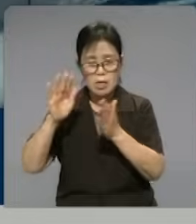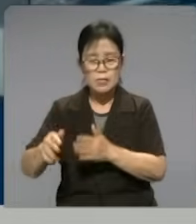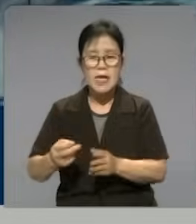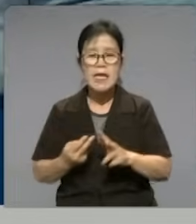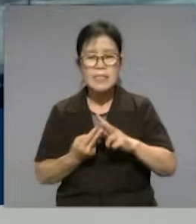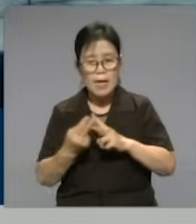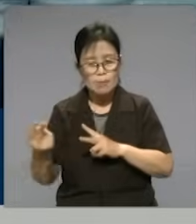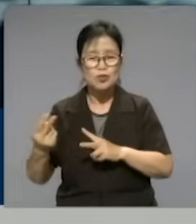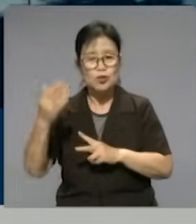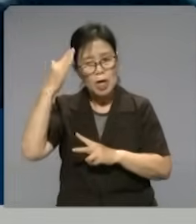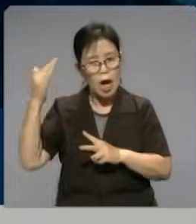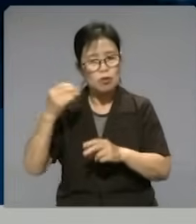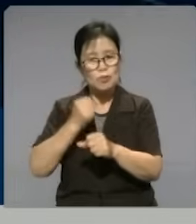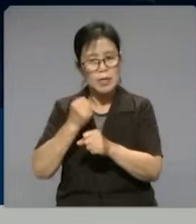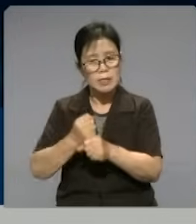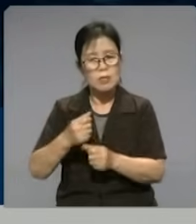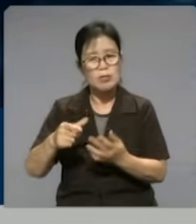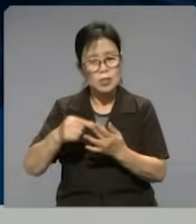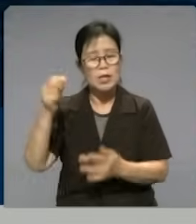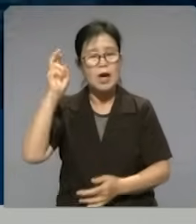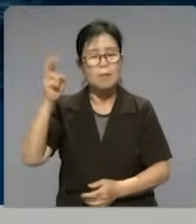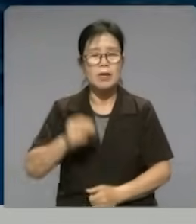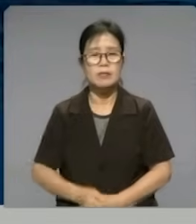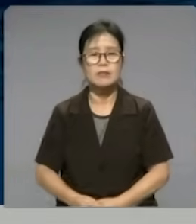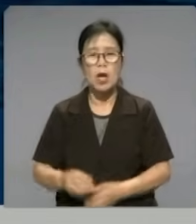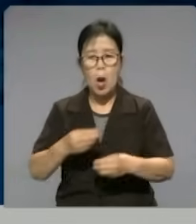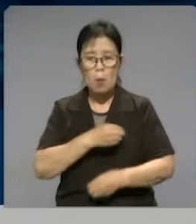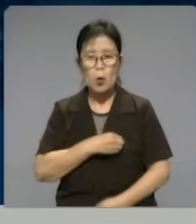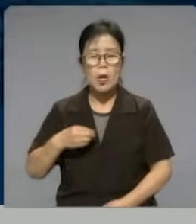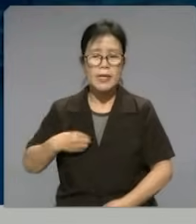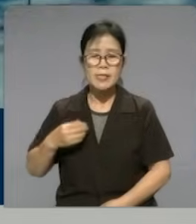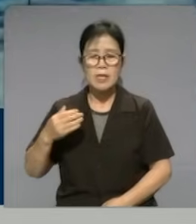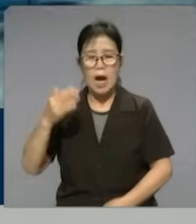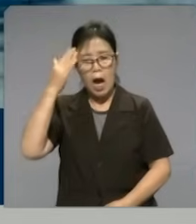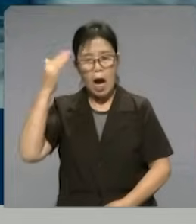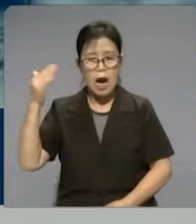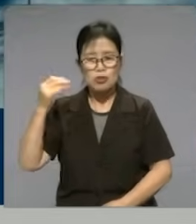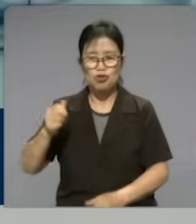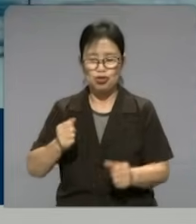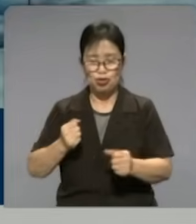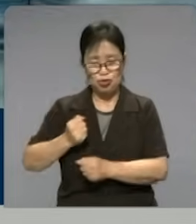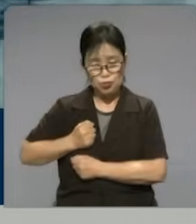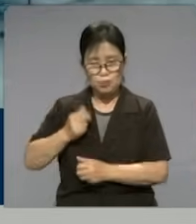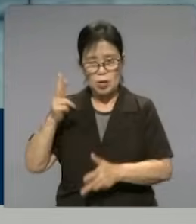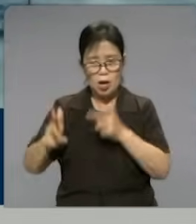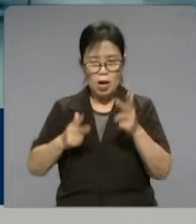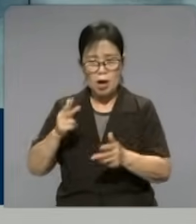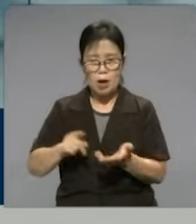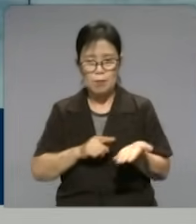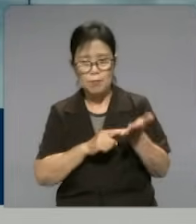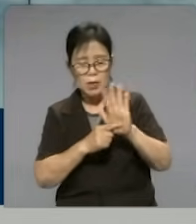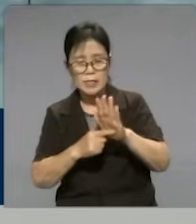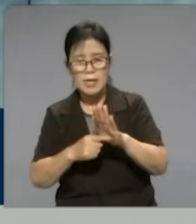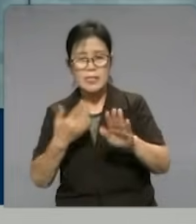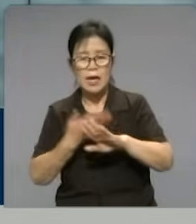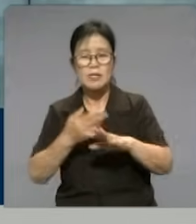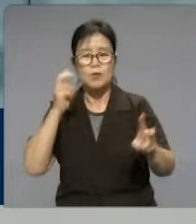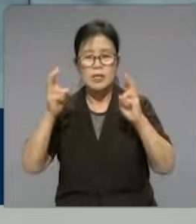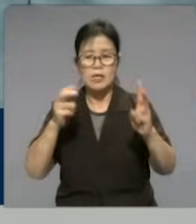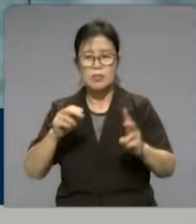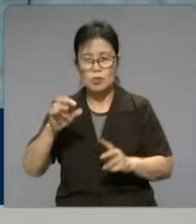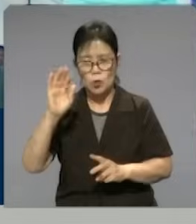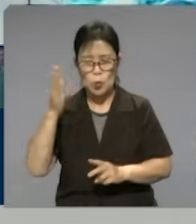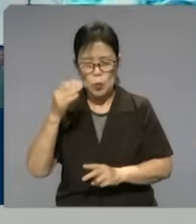가능성을 시사했습니다. 이처럼 폴란드가 K-방산의 유럽시장 교두보로 급부상하자 다른 업체들도 잇따라 최신